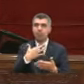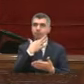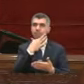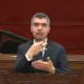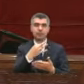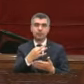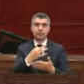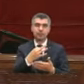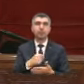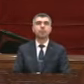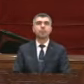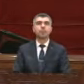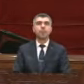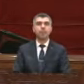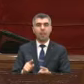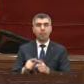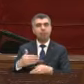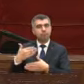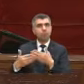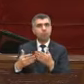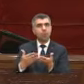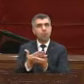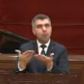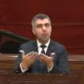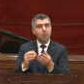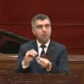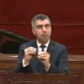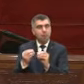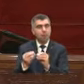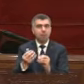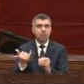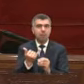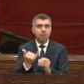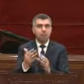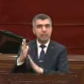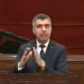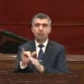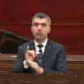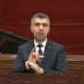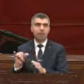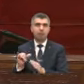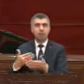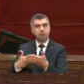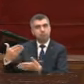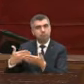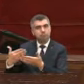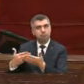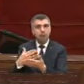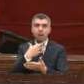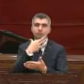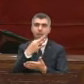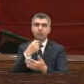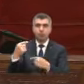أيضا غادي نتفرغوا لأهم وظيفة اللي هي العلاقة مع المجتمع المدني والدبلوماسية